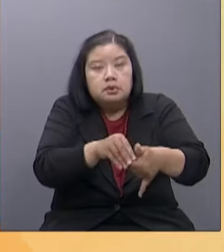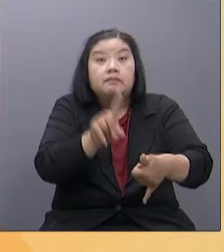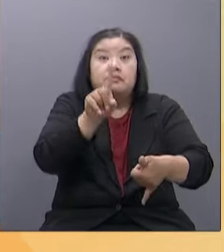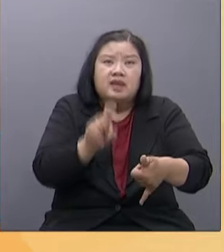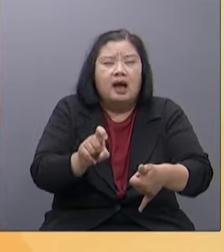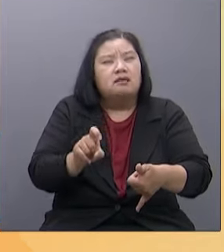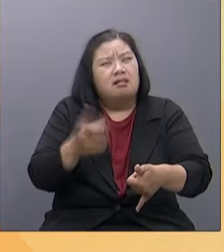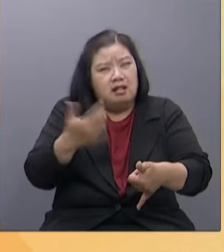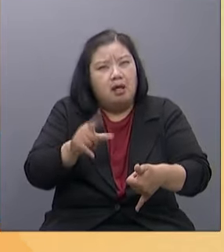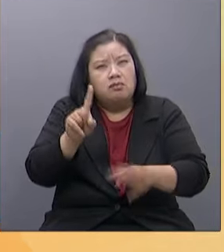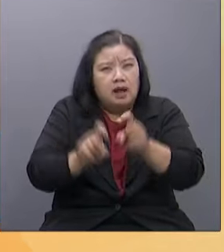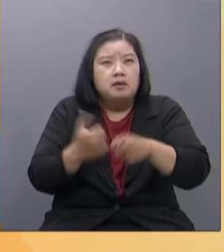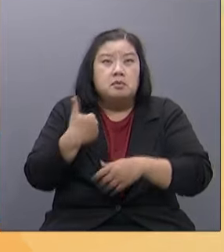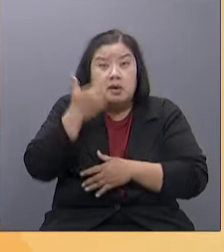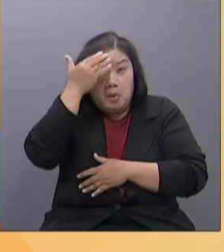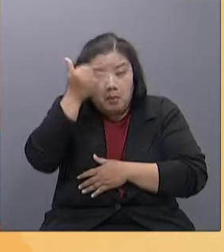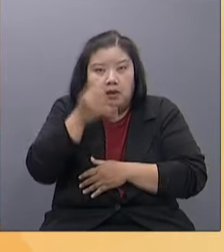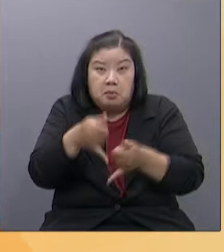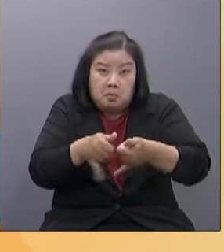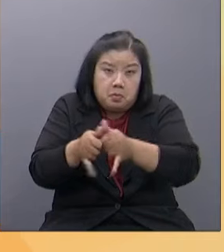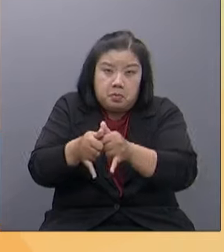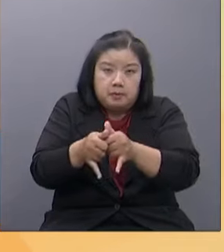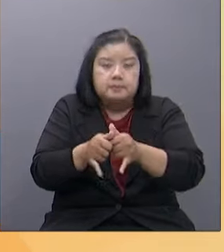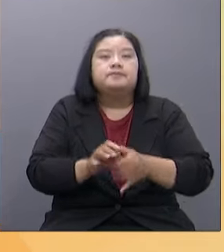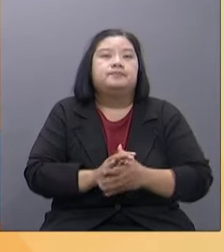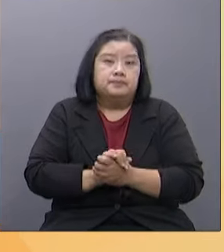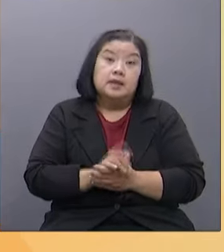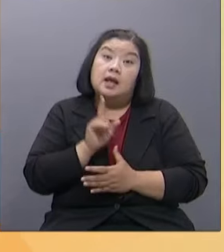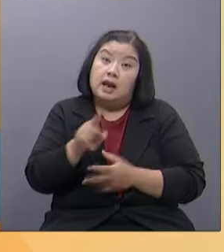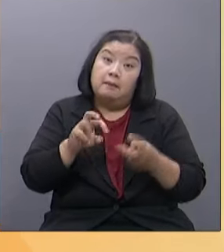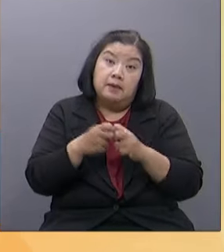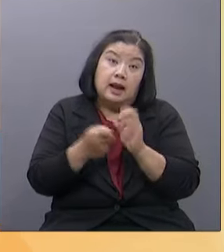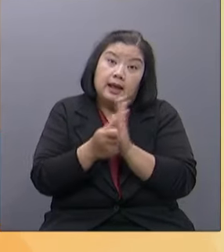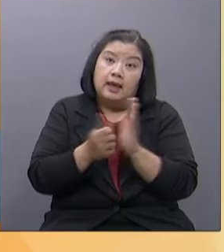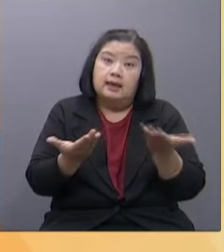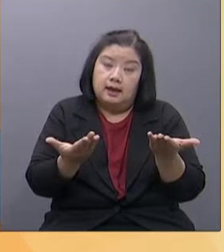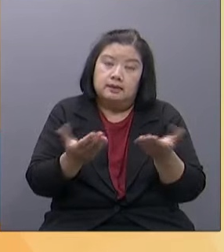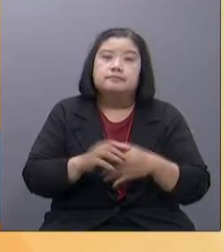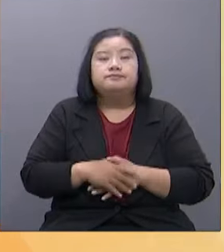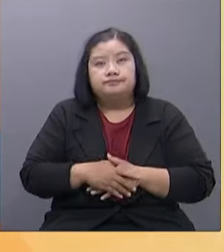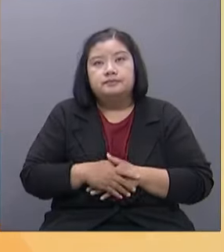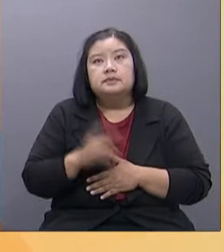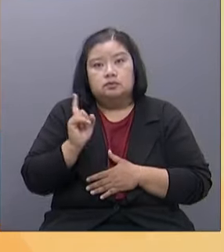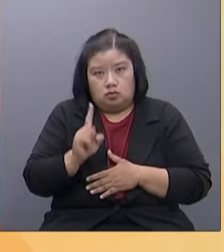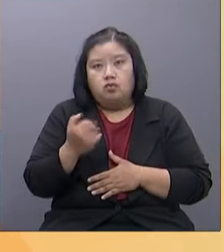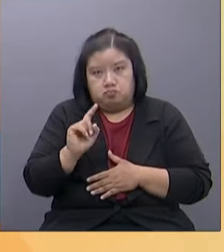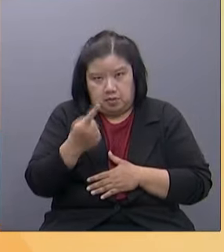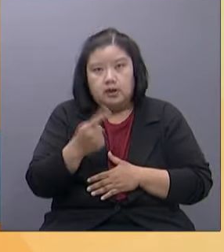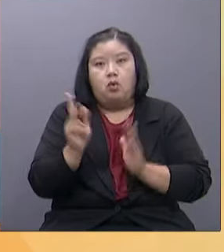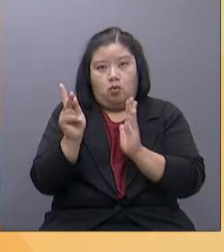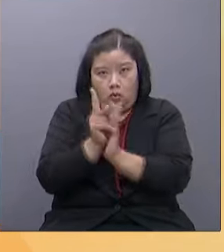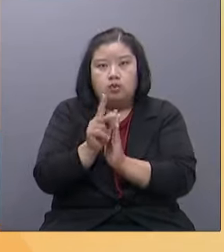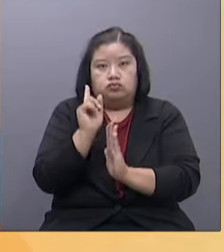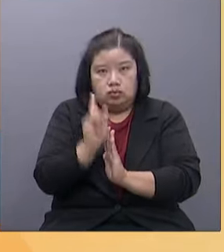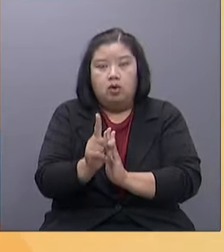เอาสัตว์มารวมตัวกันในปริมาณมากๆค่ะทีนี้ควรแก้ปัญหายังไงดีคะก็ต้องออกข้อควปฏิบัติยกตัวอย่าง